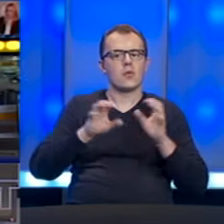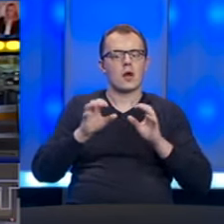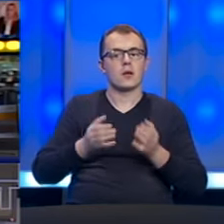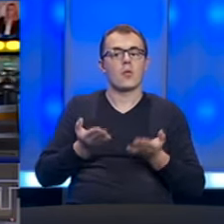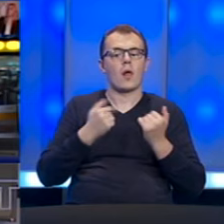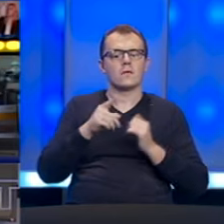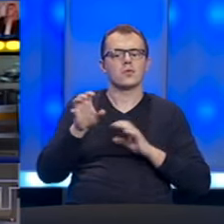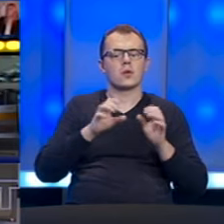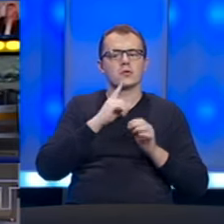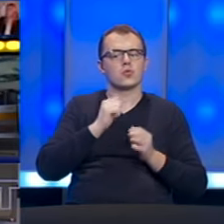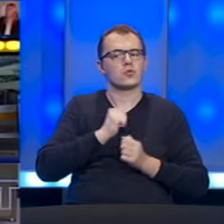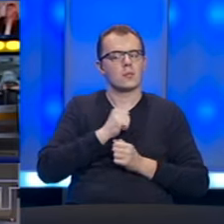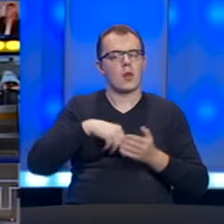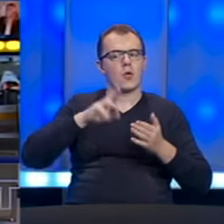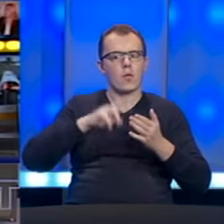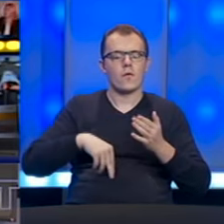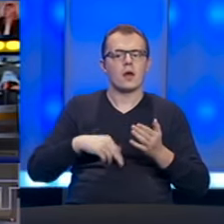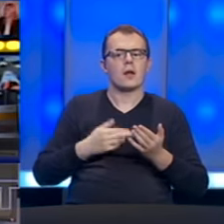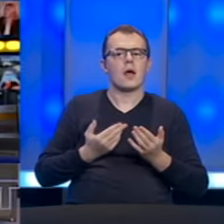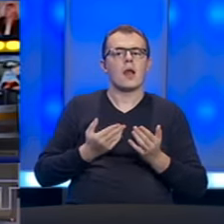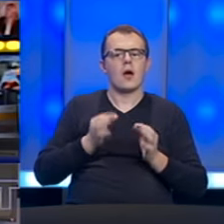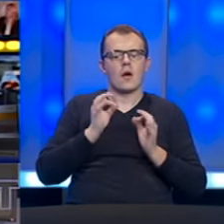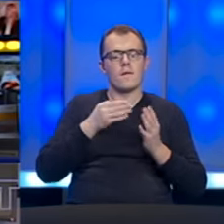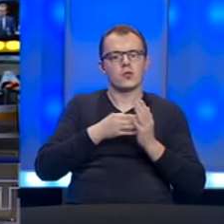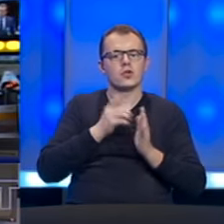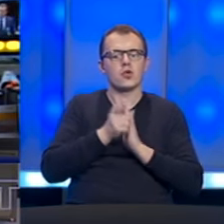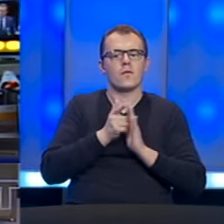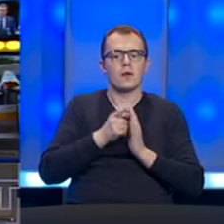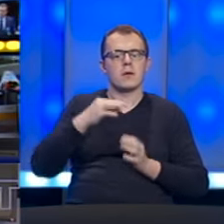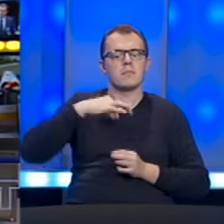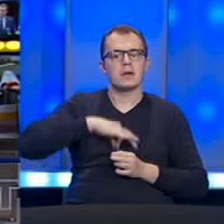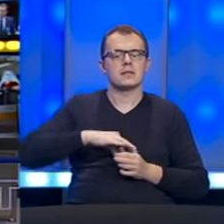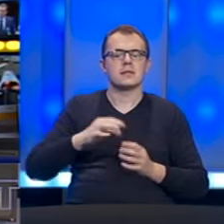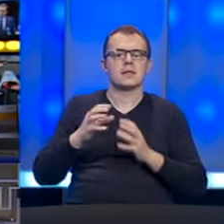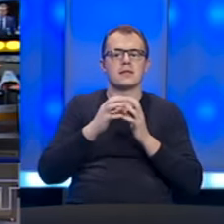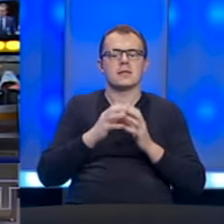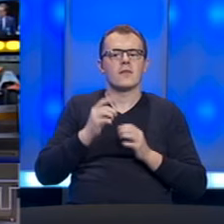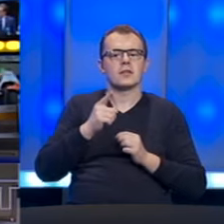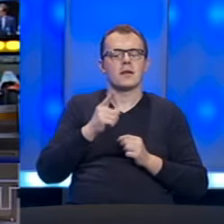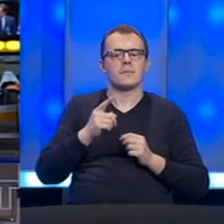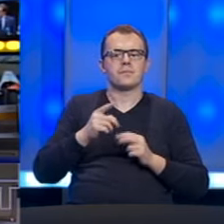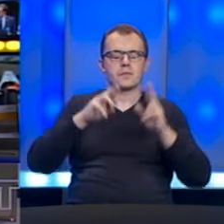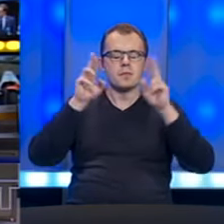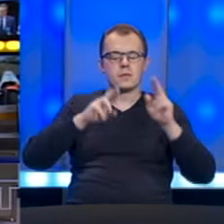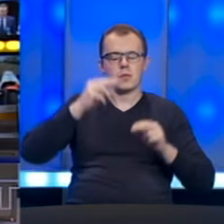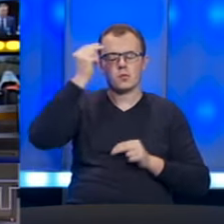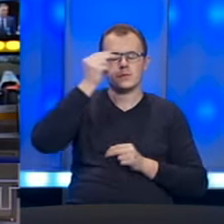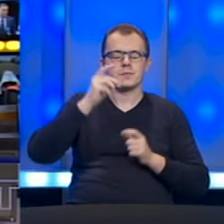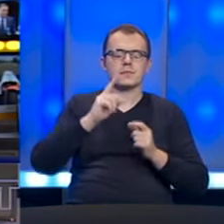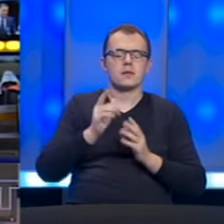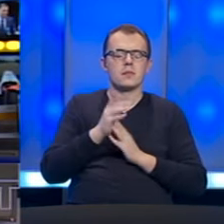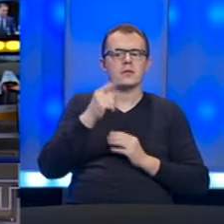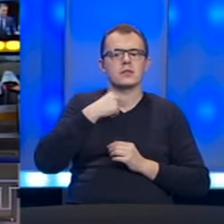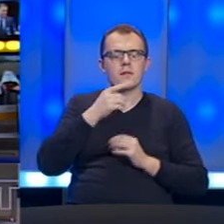su to radnici koji su imali ugovore na određeno vrijeme. Predsjednica Saveza sindikata Republike Srpske, Ranka Mišić, izjavila je za